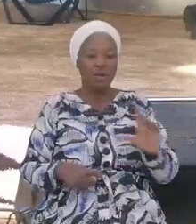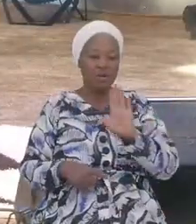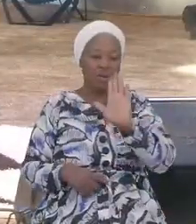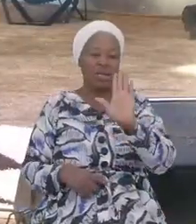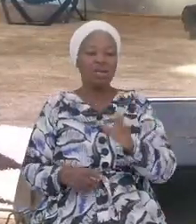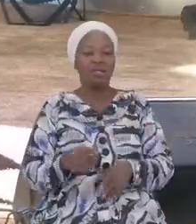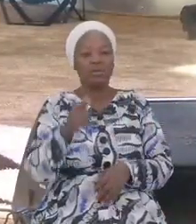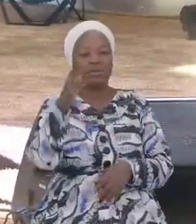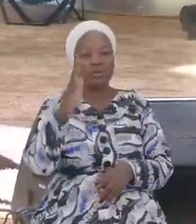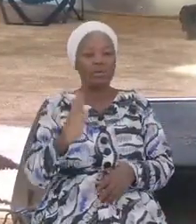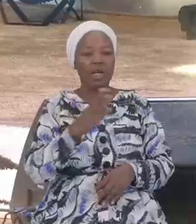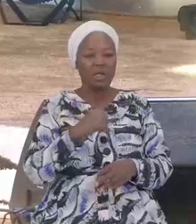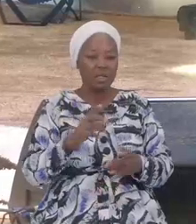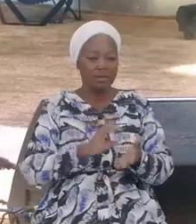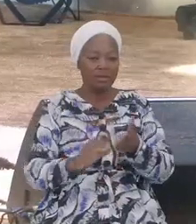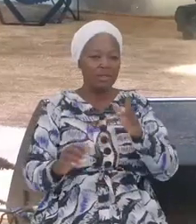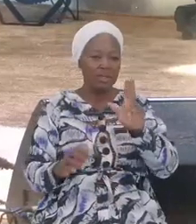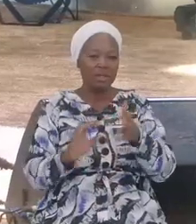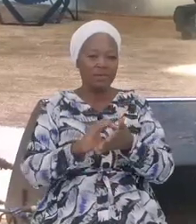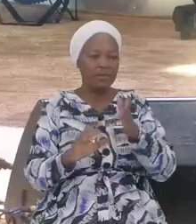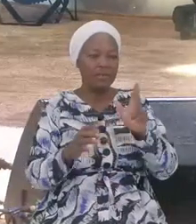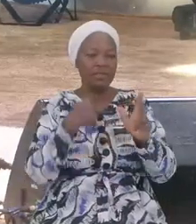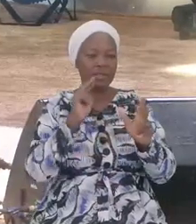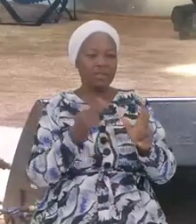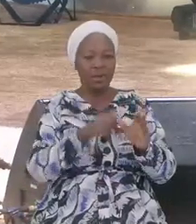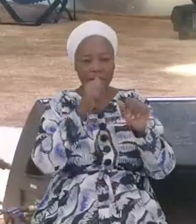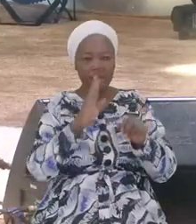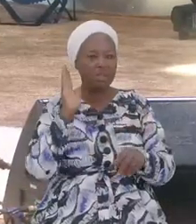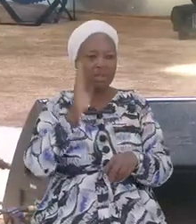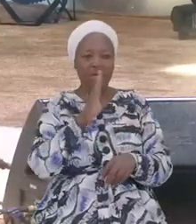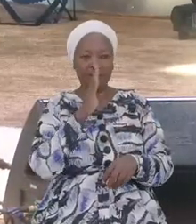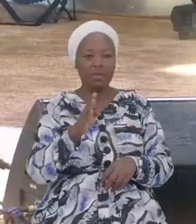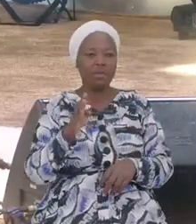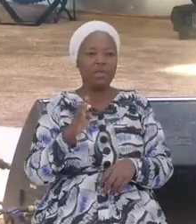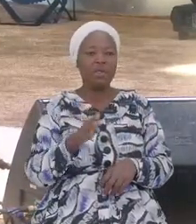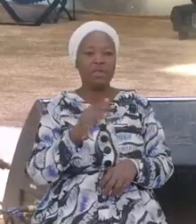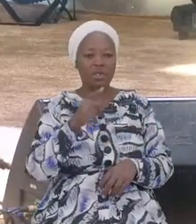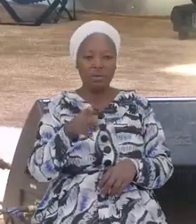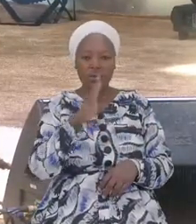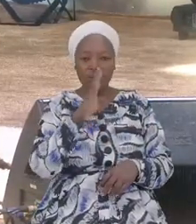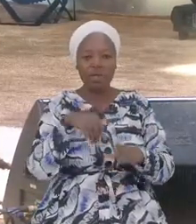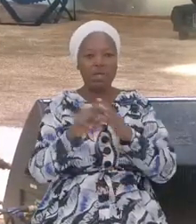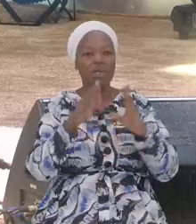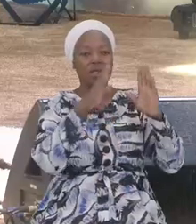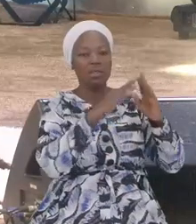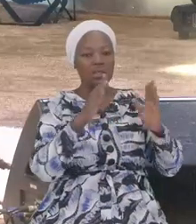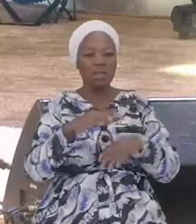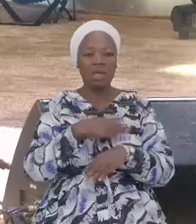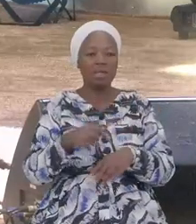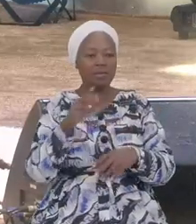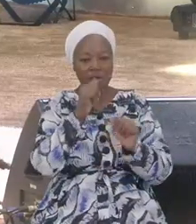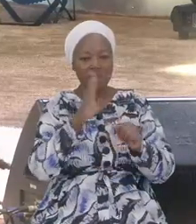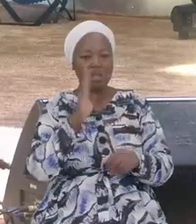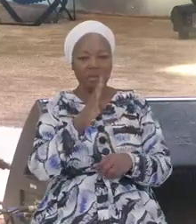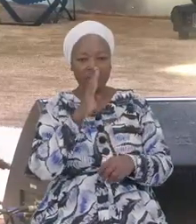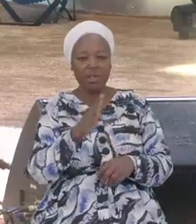Dieu. Maintenant, dans le verset 3, il dit, tu seras béni dans la ville et tu seras béni